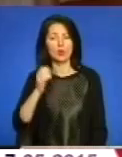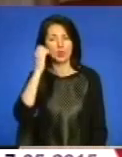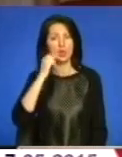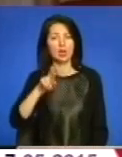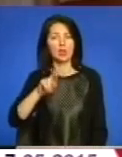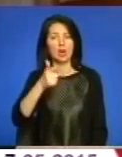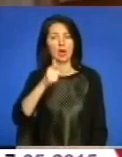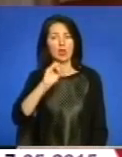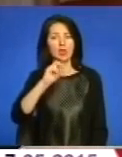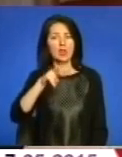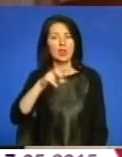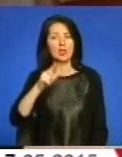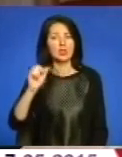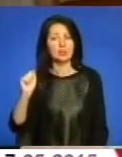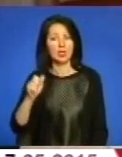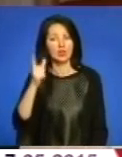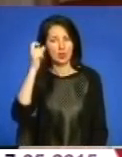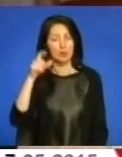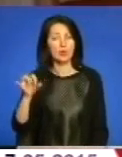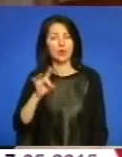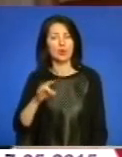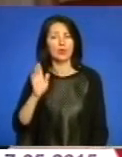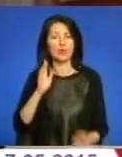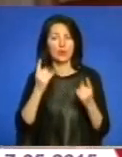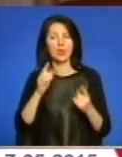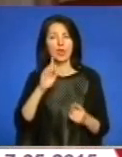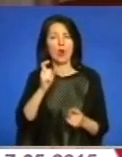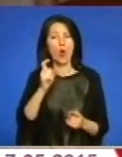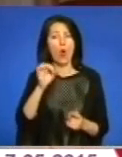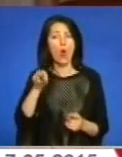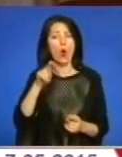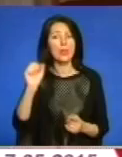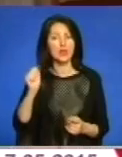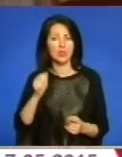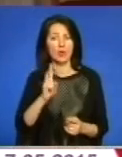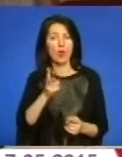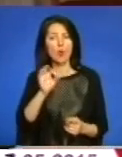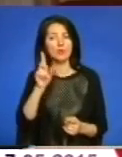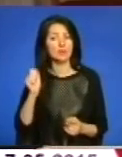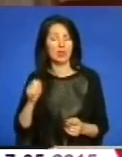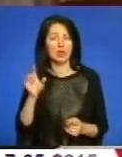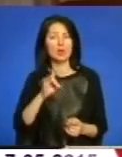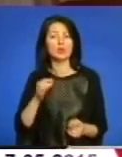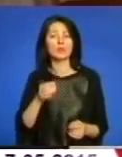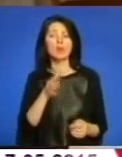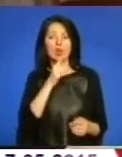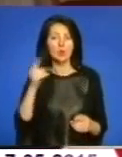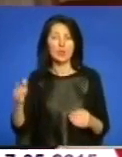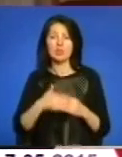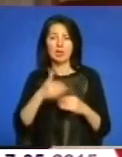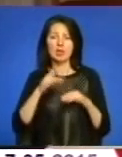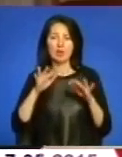Ягільниця Чортківського району і Великі Ходачків Козівського району. Під час каральних акцій у цих селах було